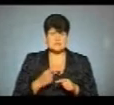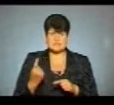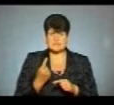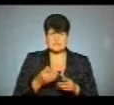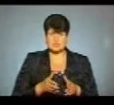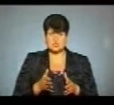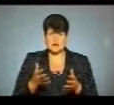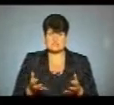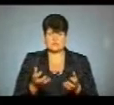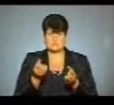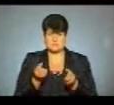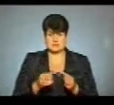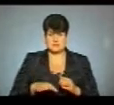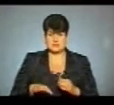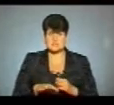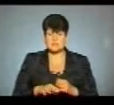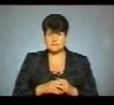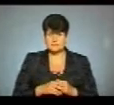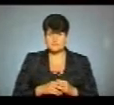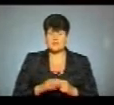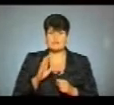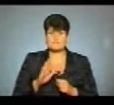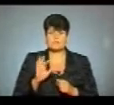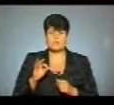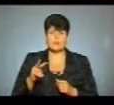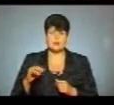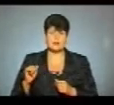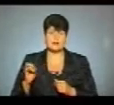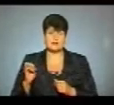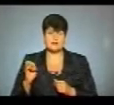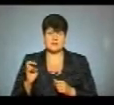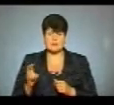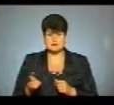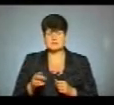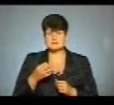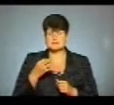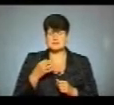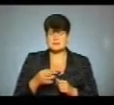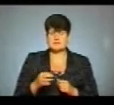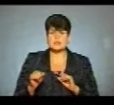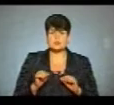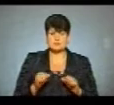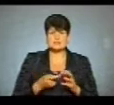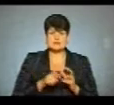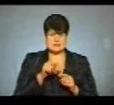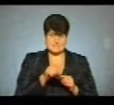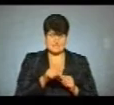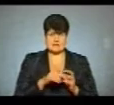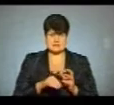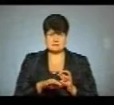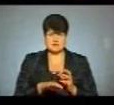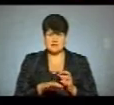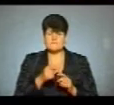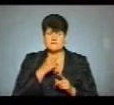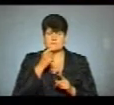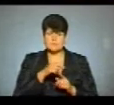цю ділянку. Віктор Оленяк, представник управління Держгеокадастру в області, який є розпорядником цієї земельної ділянки,